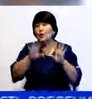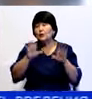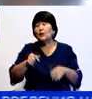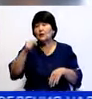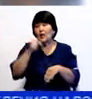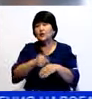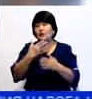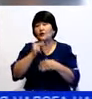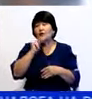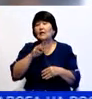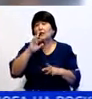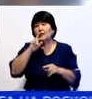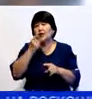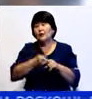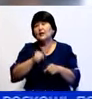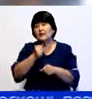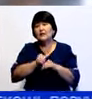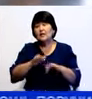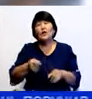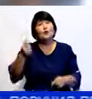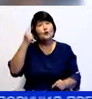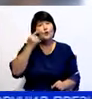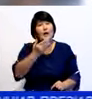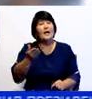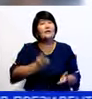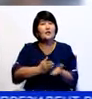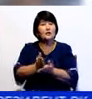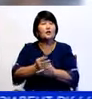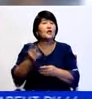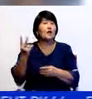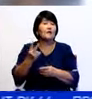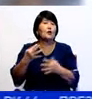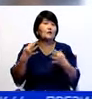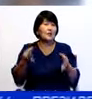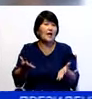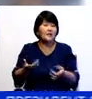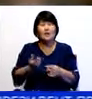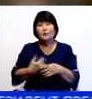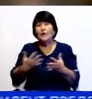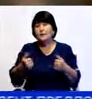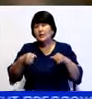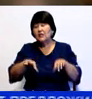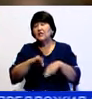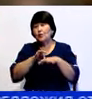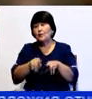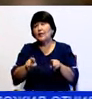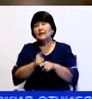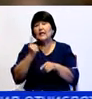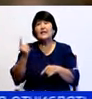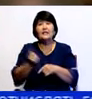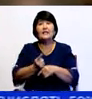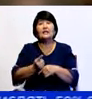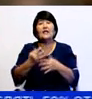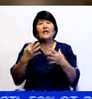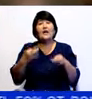осознали свою вину и раскаиваются в содеянном. Думаю, они заслуживают второго шанса, поэтому я принял решение провести единоразовую